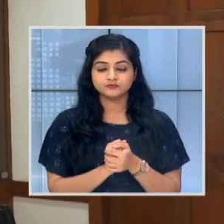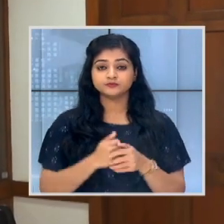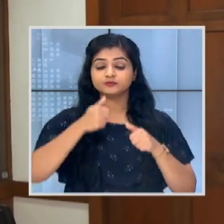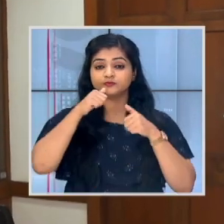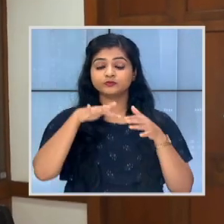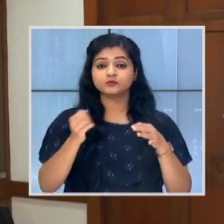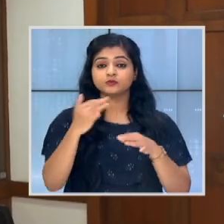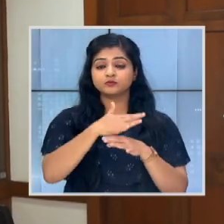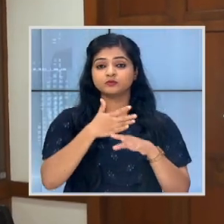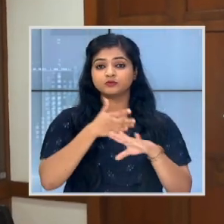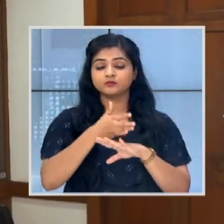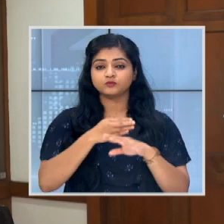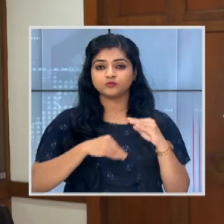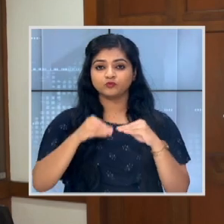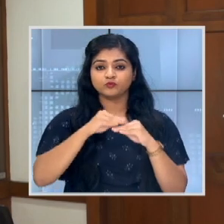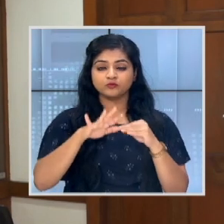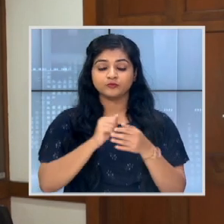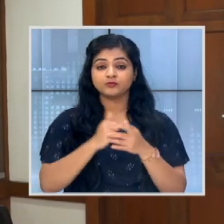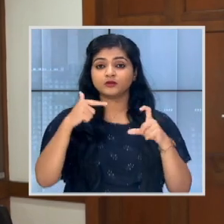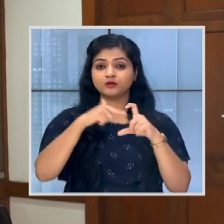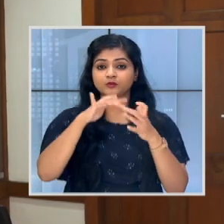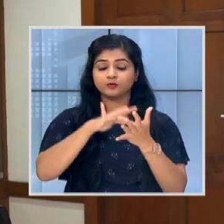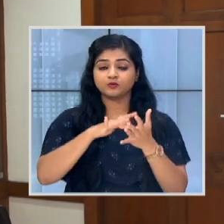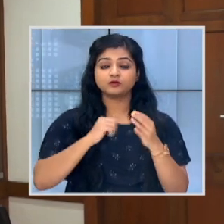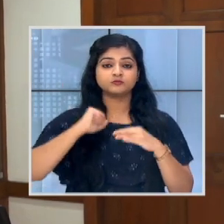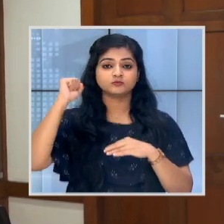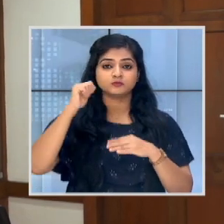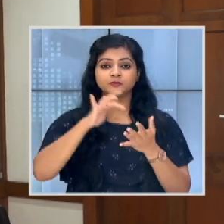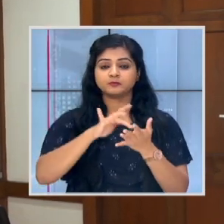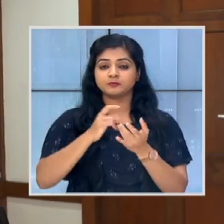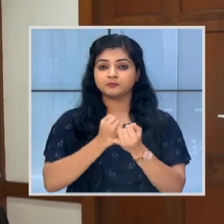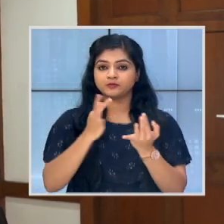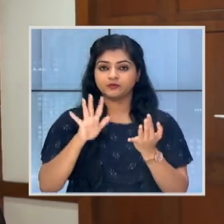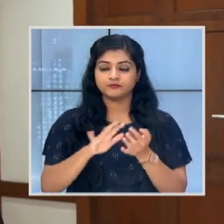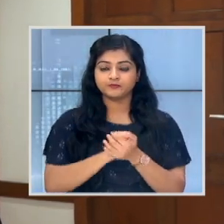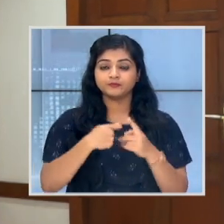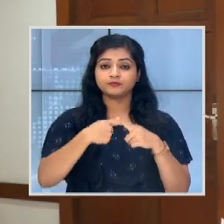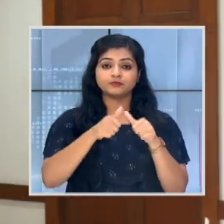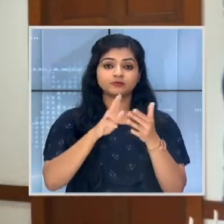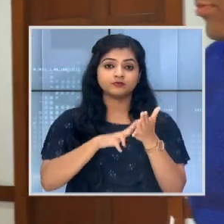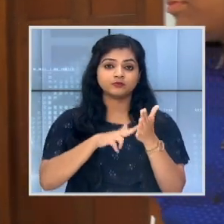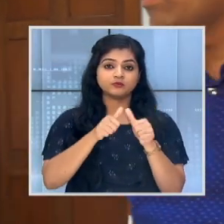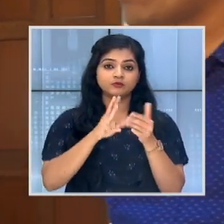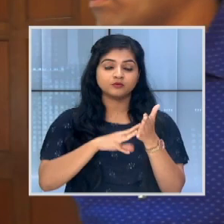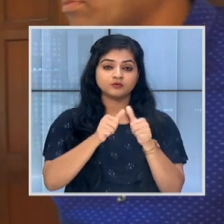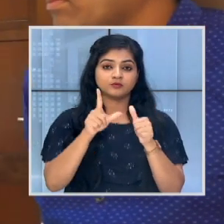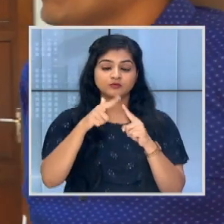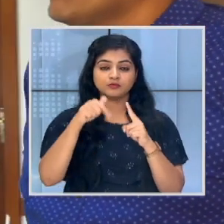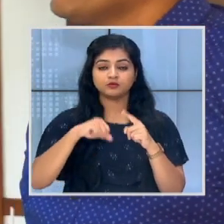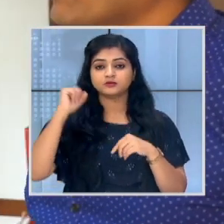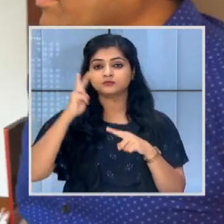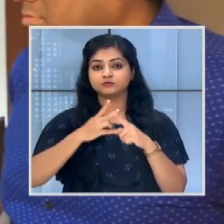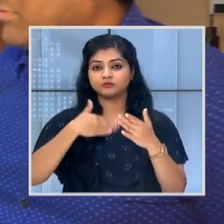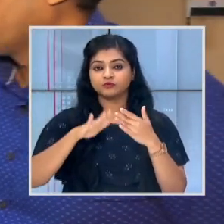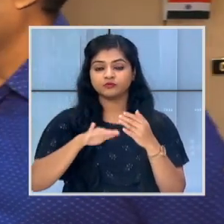കടലാക്രമണം രൂക്ഷമാകുന്നു. പല മേഖലകളിലും എറണാകുളത്ത് പ്രതിഷേധം തുടരുകയാണ്. കണ്ണമാലിയിൽ ഇപ്പോഴും പ്രതിഷേധം തുടരുകയാണ്. ജില്ലാ കളക്ടർ ശ്രീ